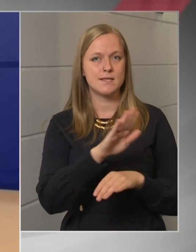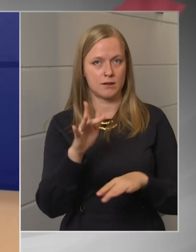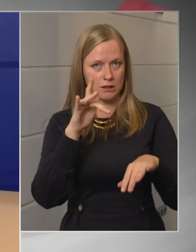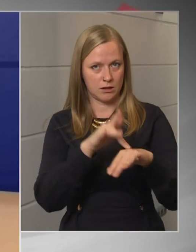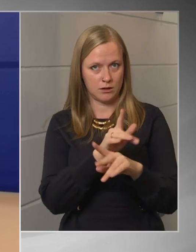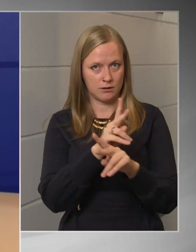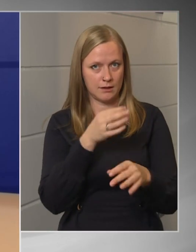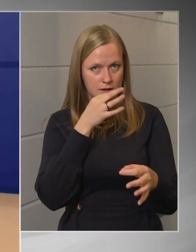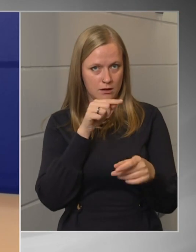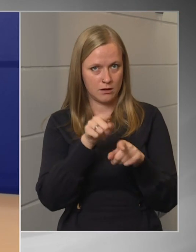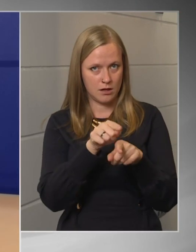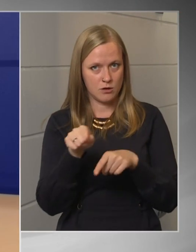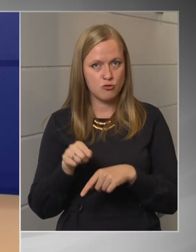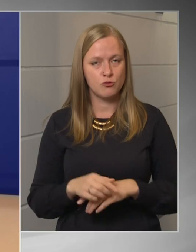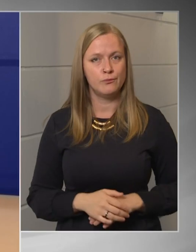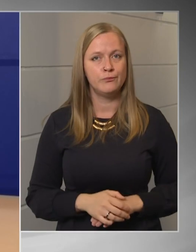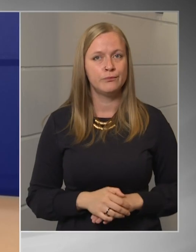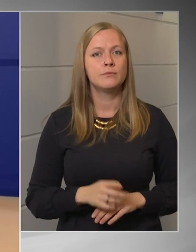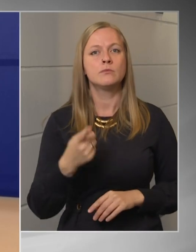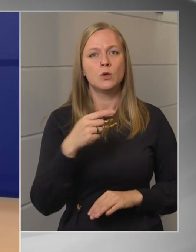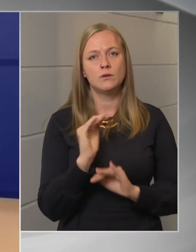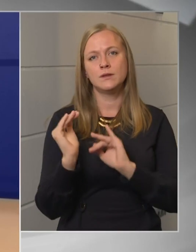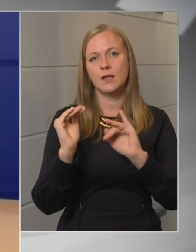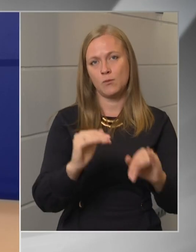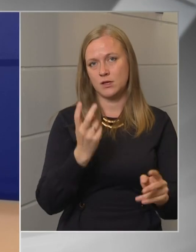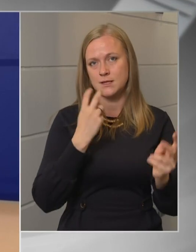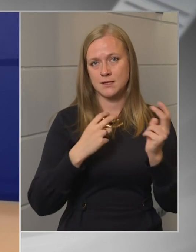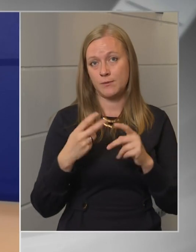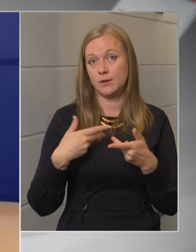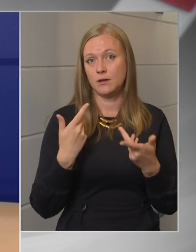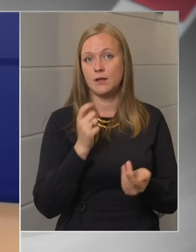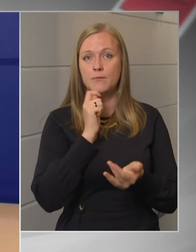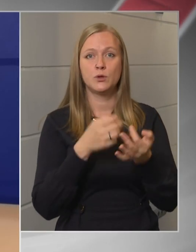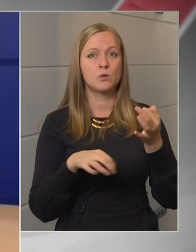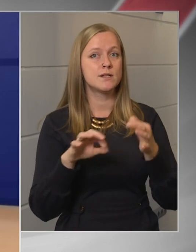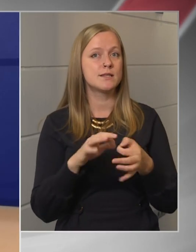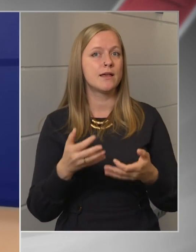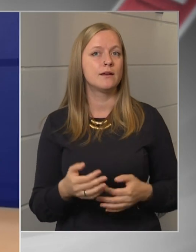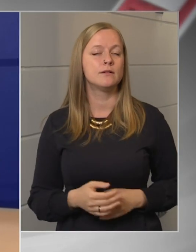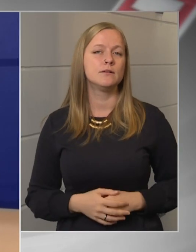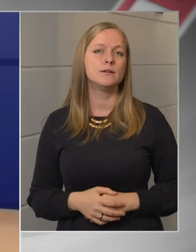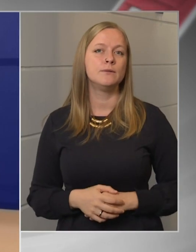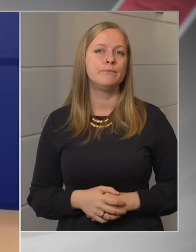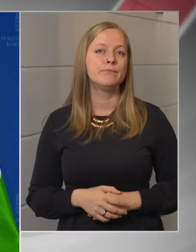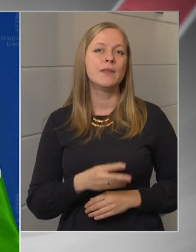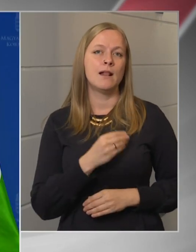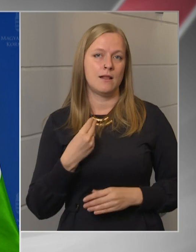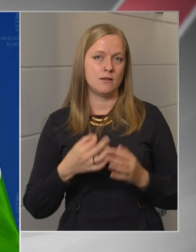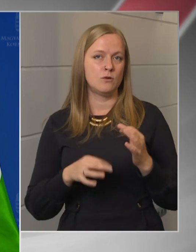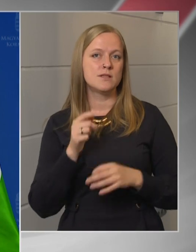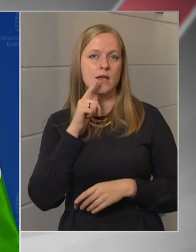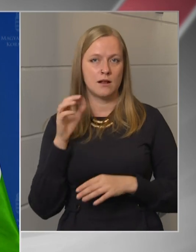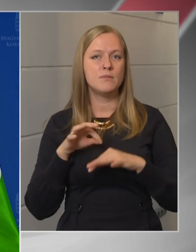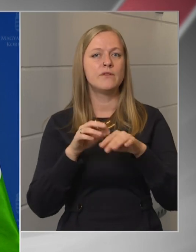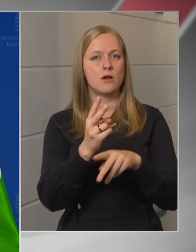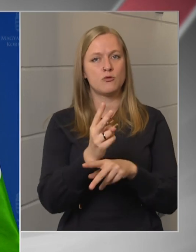érintett ebben a kérdésben, az ő támogatásukra számíthat-e Magyarország? Lengyelország be fog vezetni